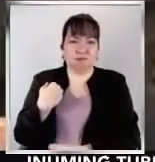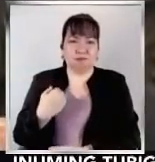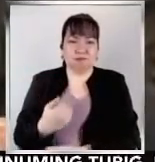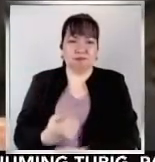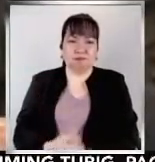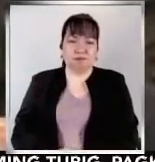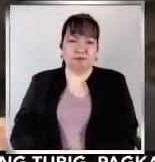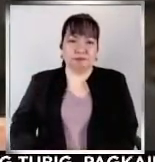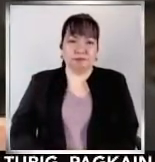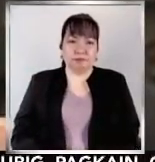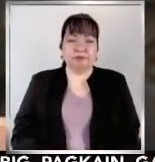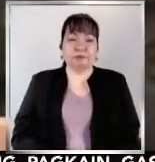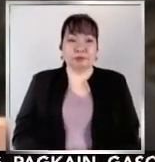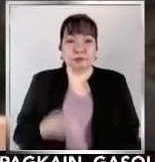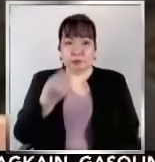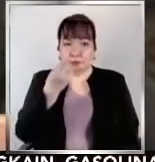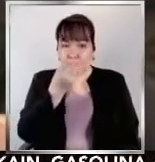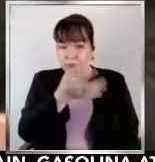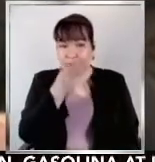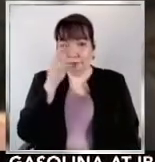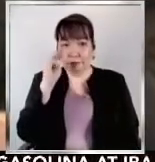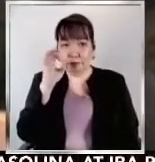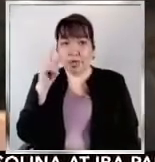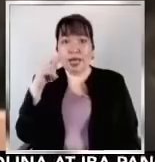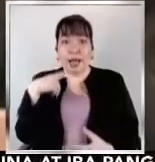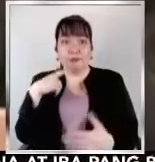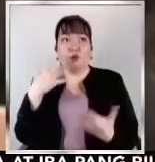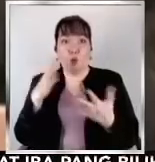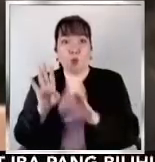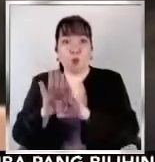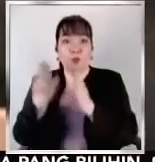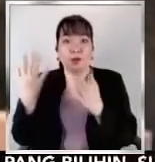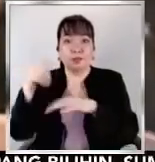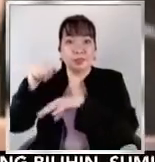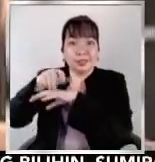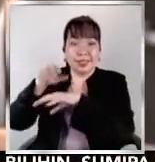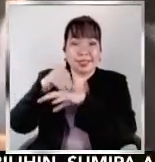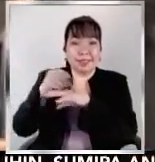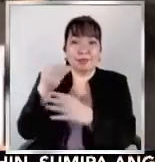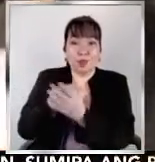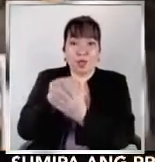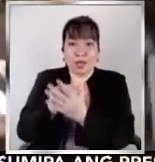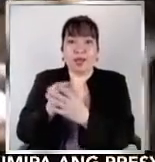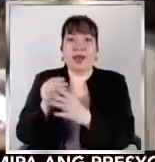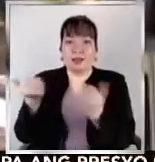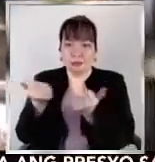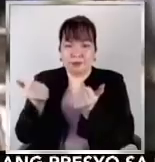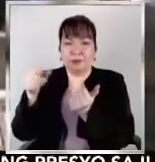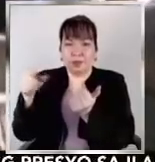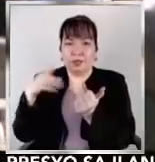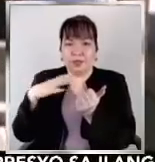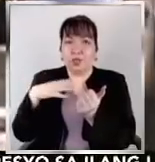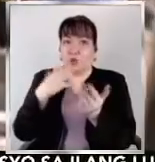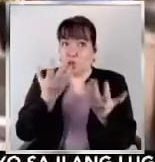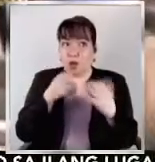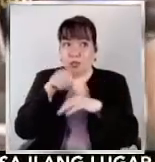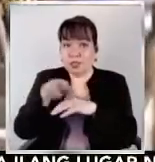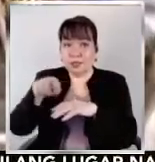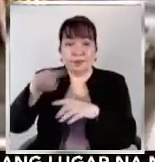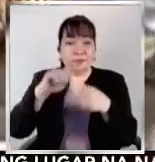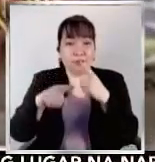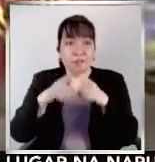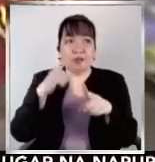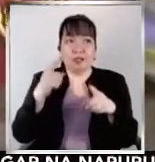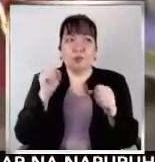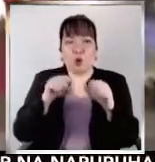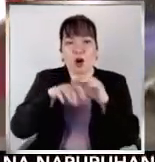Mel, may bukas ng money remittance center dito. Kaya kung may gusto magpadala ng pera doon sa kanila mga kakilala o kaanak dito, pwede na, mas accessible na sa mga residente.